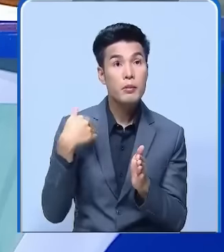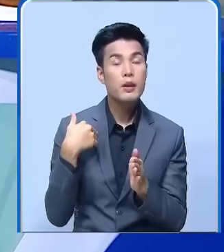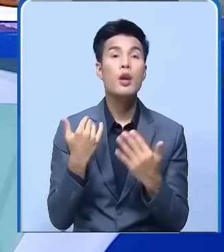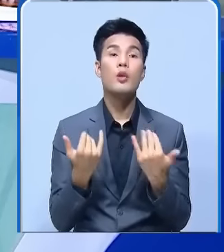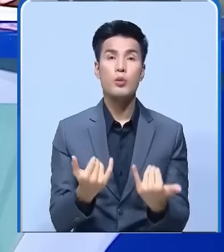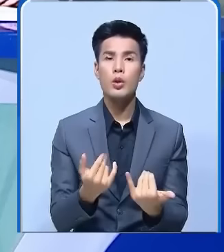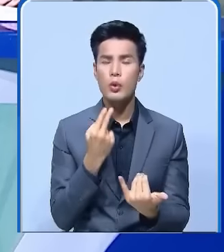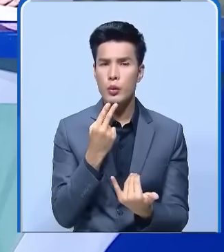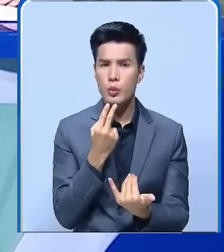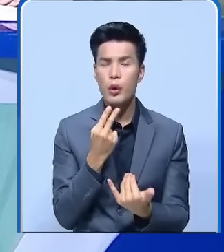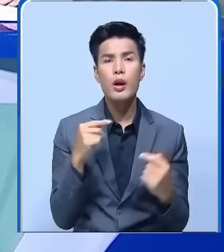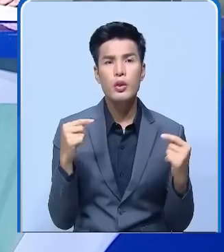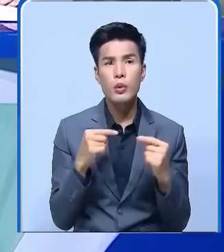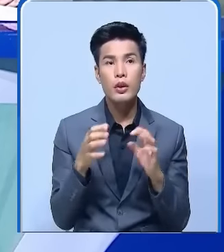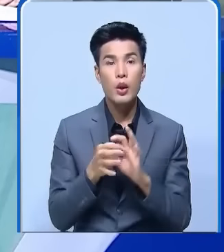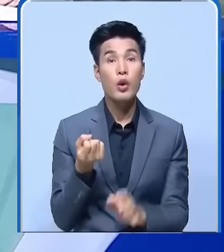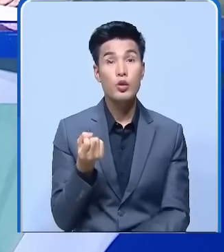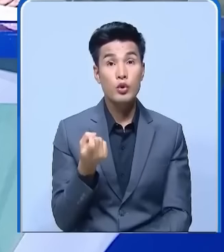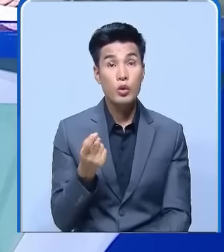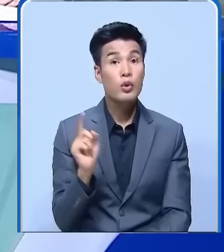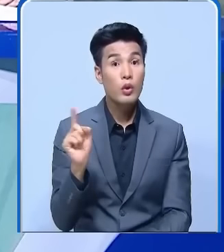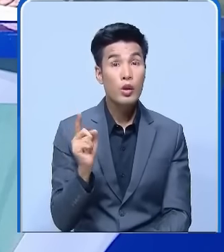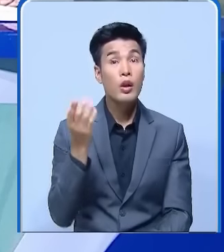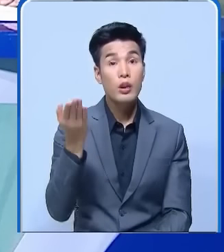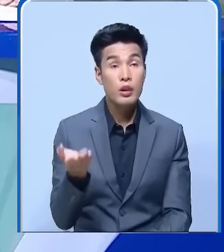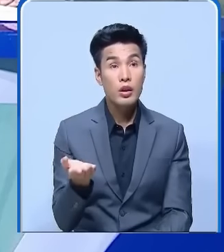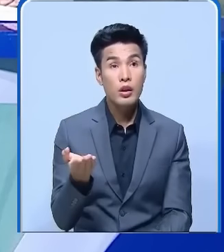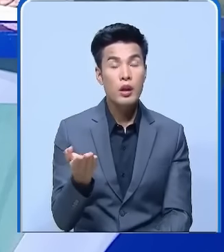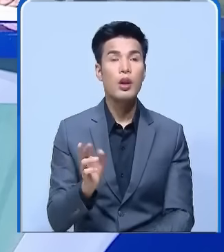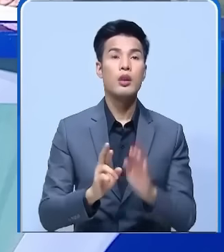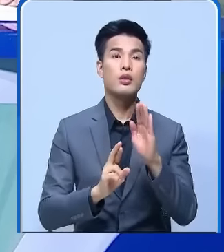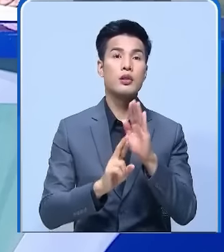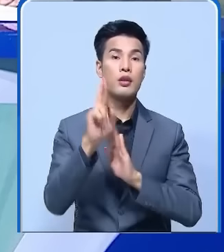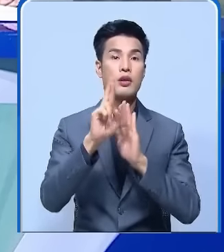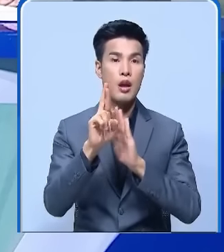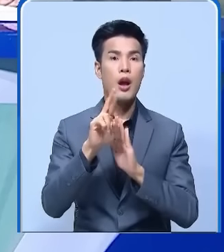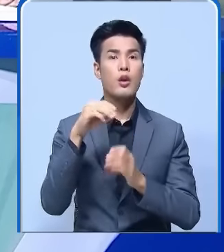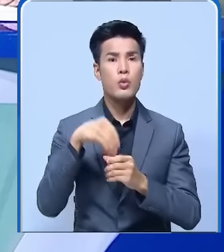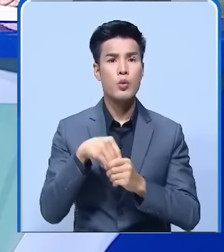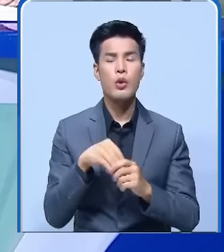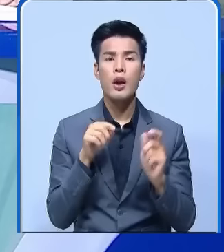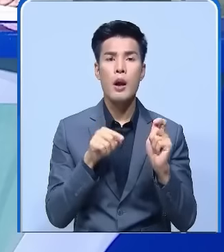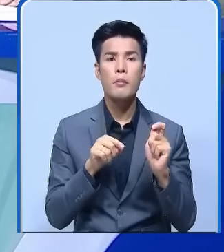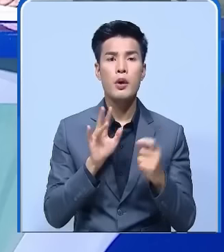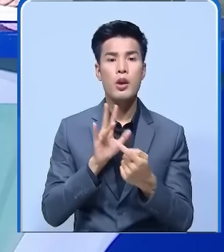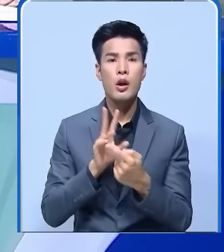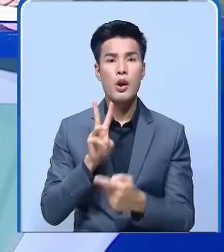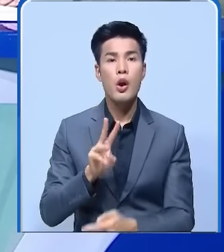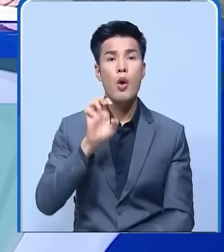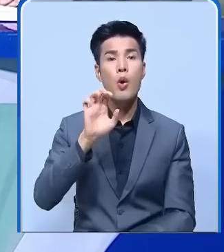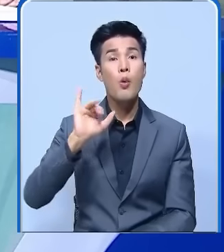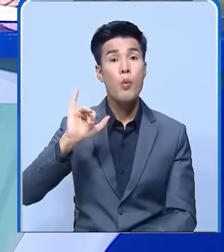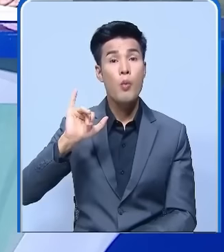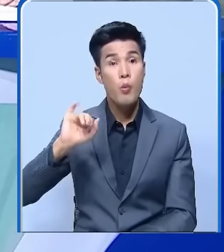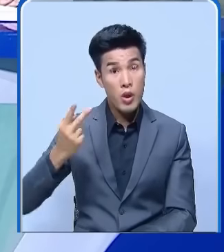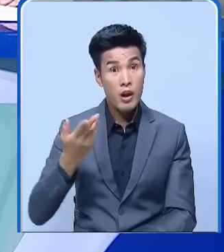เราจะไปดูสถานการณ์สดๆจากในพื้นที่นั่นก็คือที่เวียงป่าเป้าจังหวัดเชียงรายที่บอกว่าน่าเป็นห่วงเพราะว่าระดับน้ำจากแม่น้